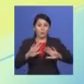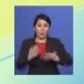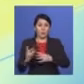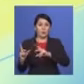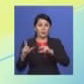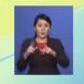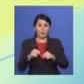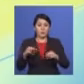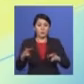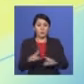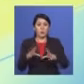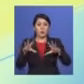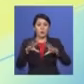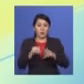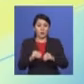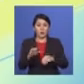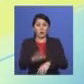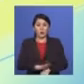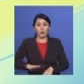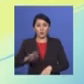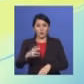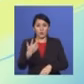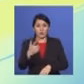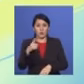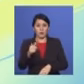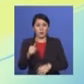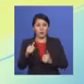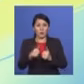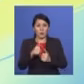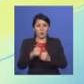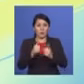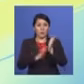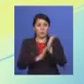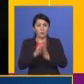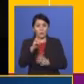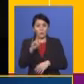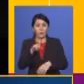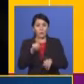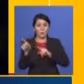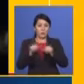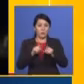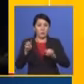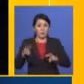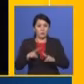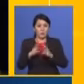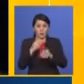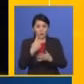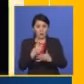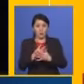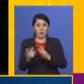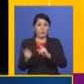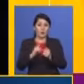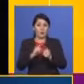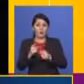Оқиға орнына жеткен өрт сөндірушілер жалпы ауданы 3 гектар құрғақ шөптің қамыс пен бұталардың жанып жатқанын анықтады. Тілсіз жаумен күреске